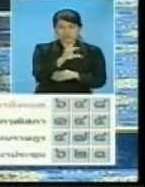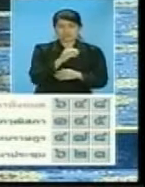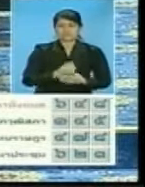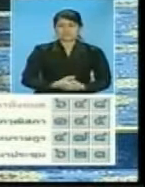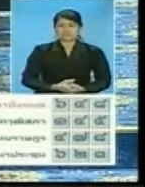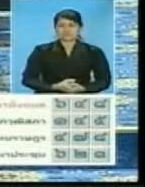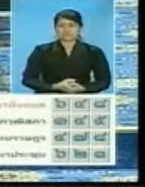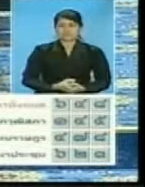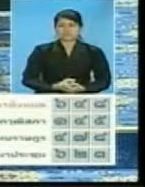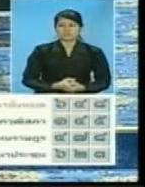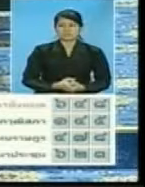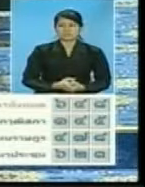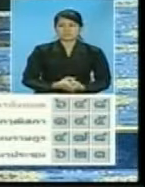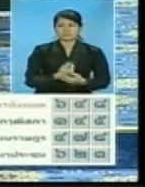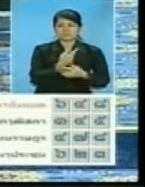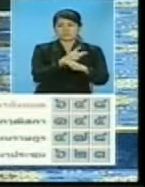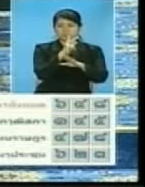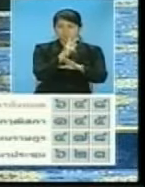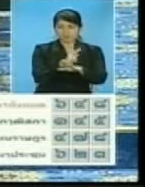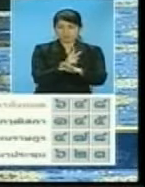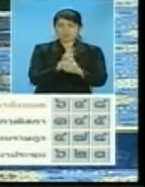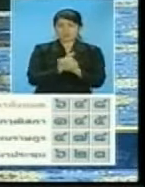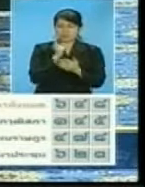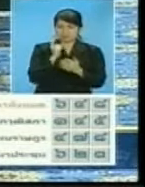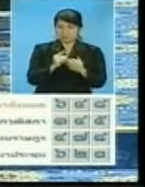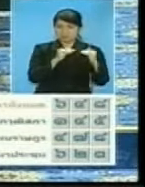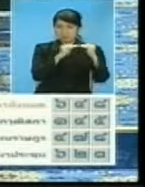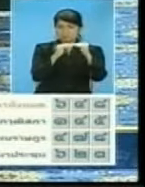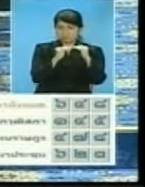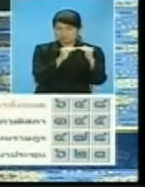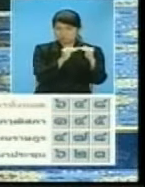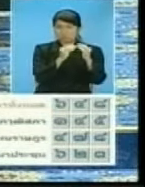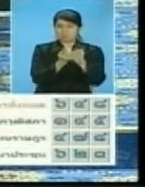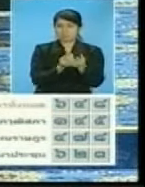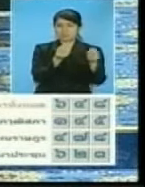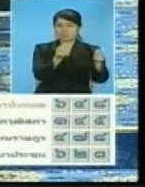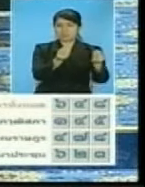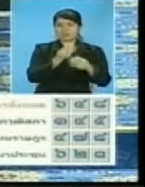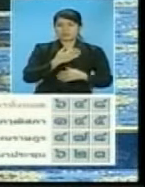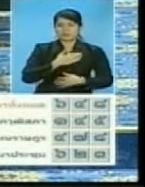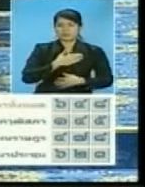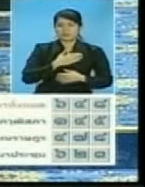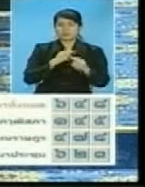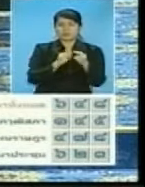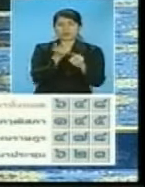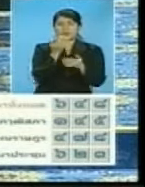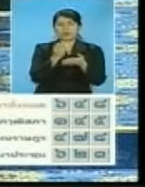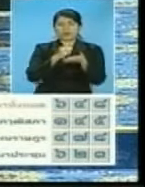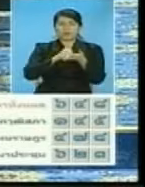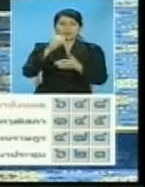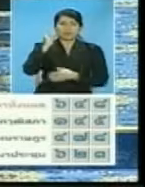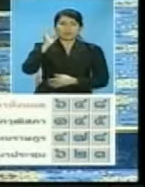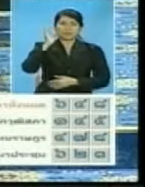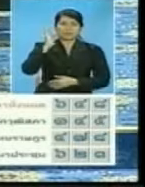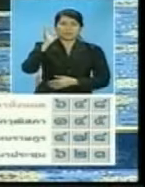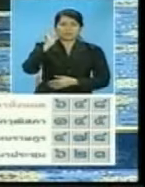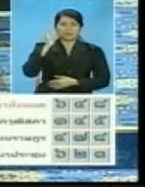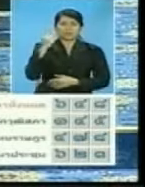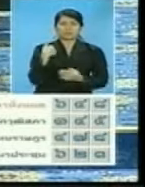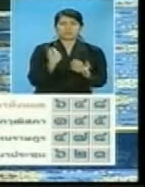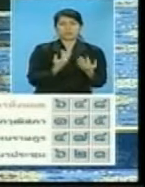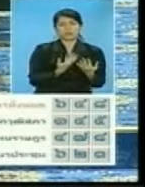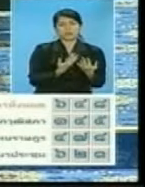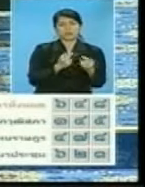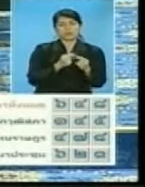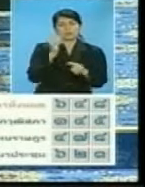าท่านประธานต้องให้ความยุติธรรมกับทุกๆฝ่ายพวกผมเป็นผู้แปรยติก็รออภิปรายอยู่และ